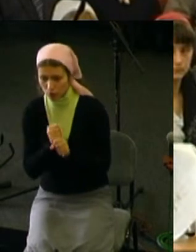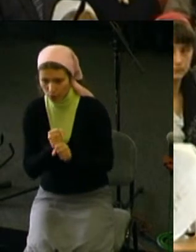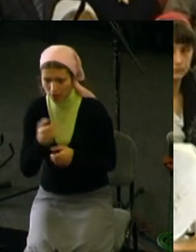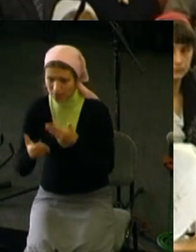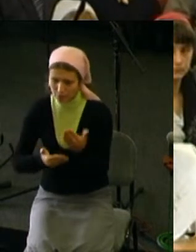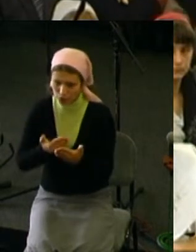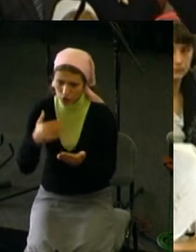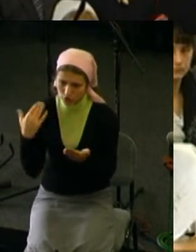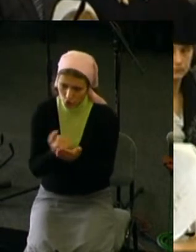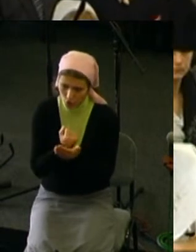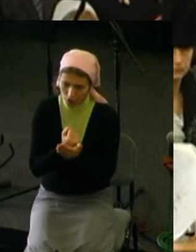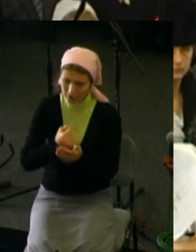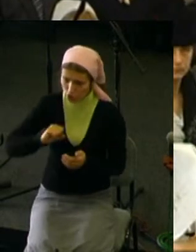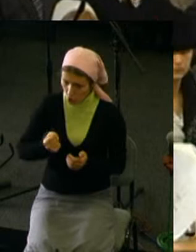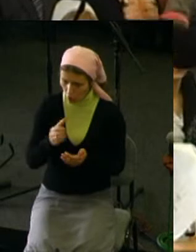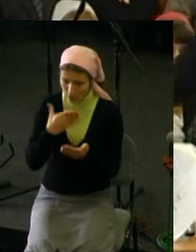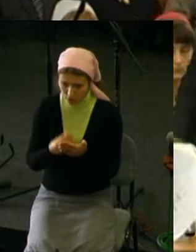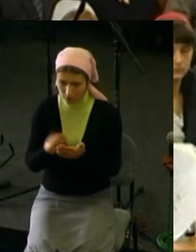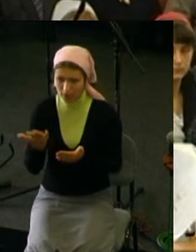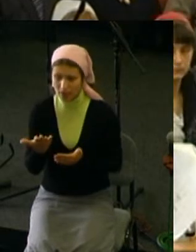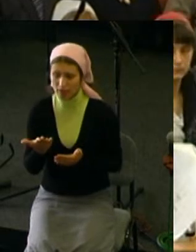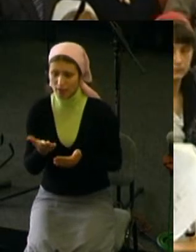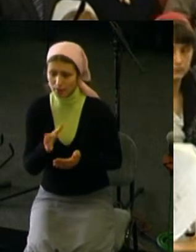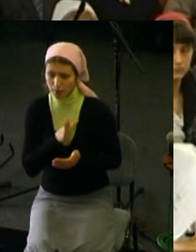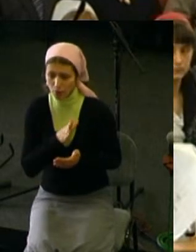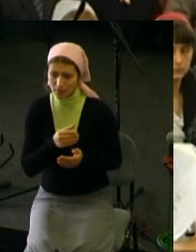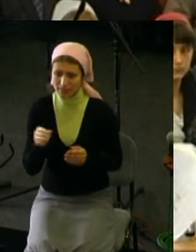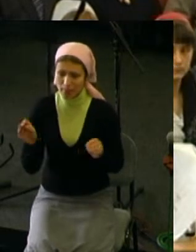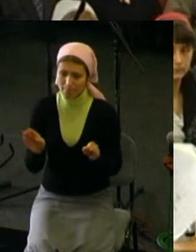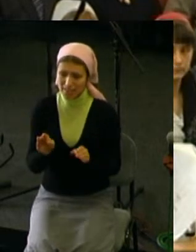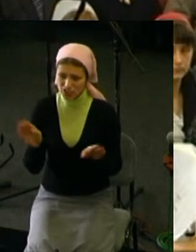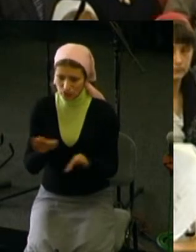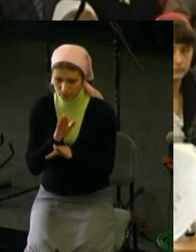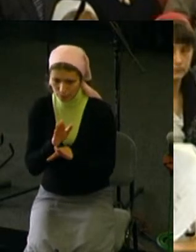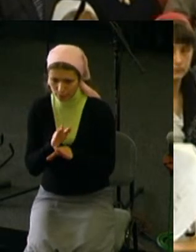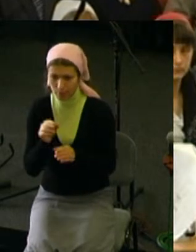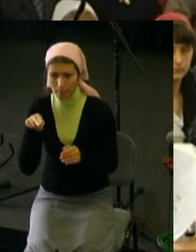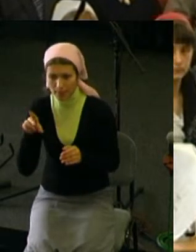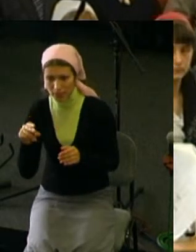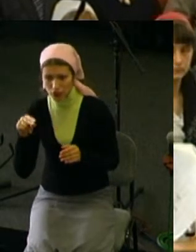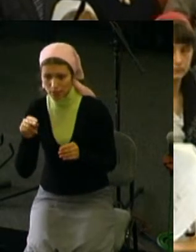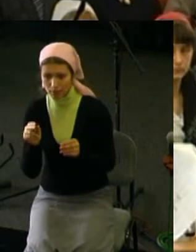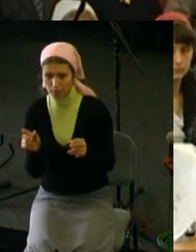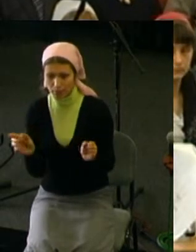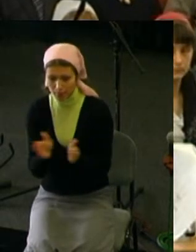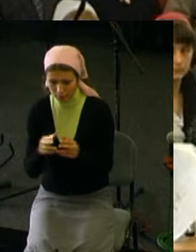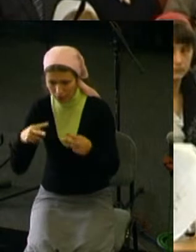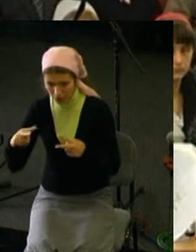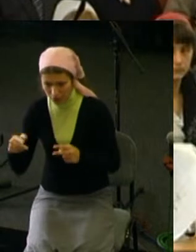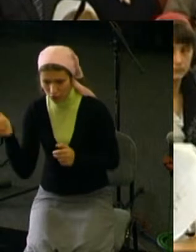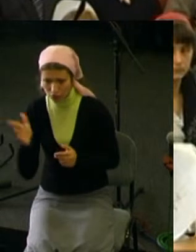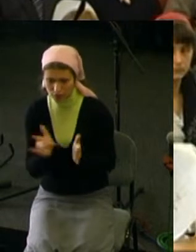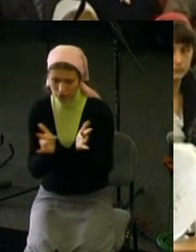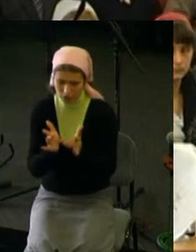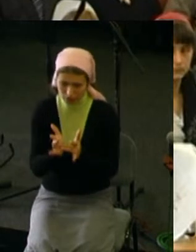і пішов шукати товариша який був винуватий до нього це прийшла Господа Ісуса Христа про боржники